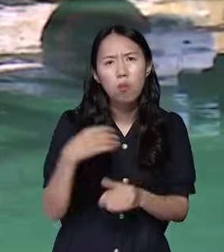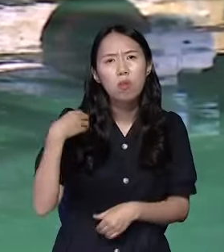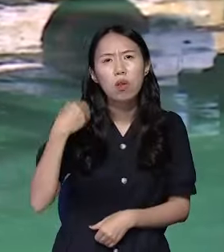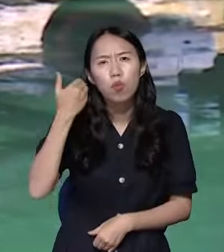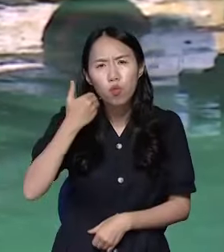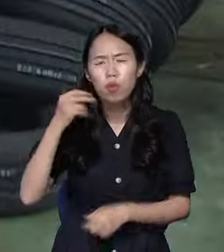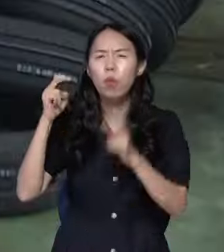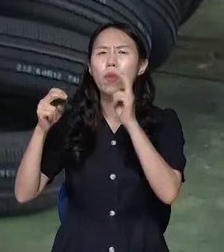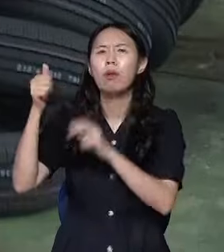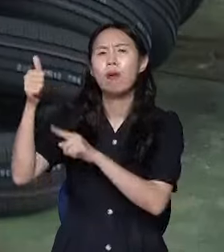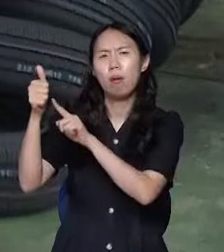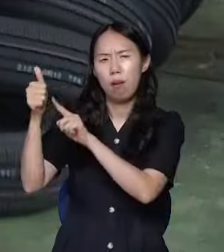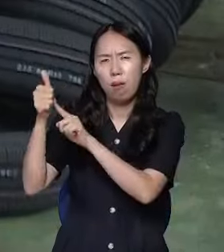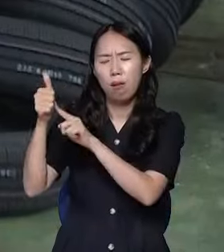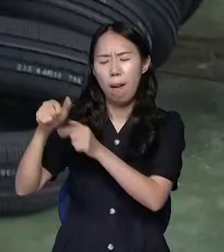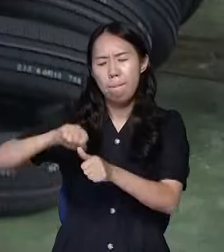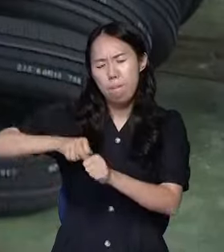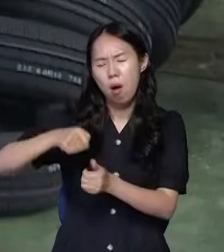엄정한 처벌을 요구했습니다.